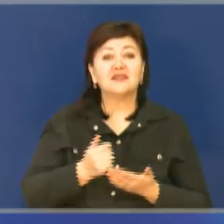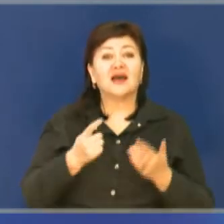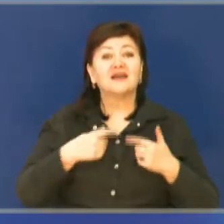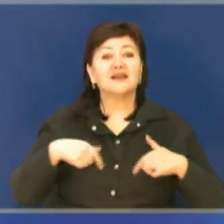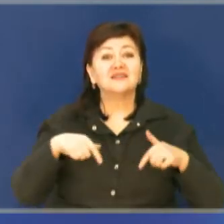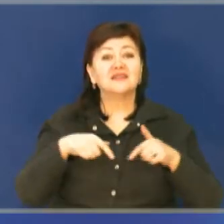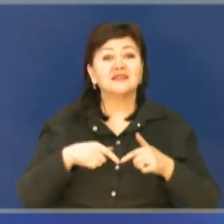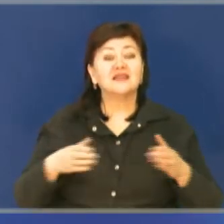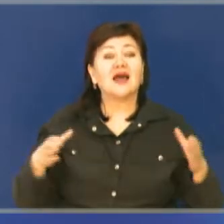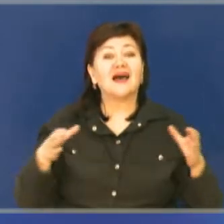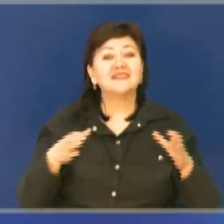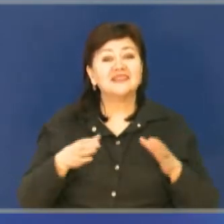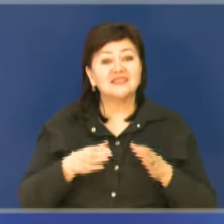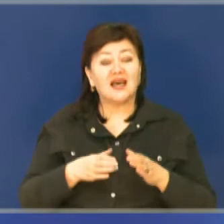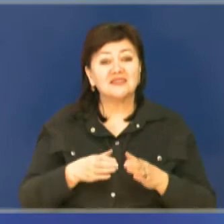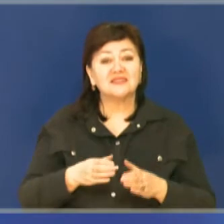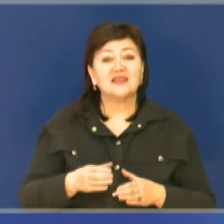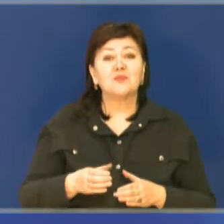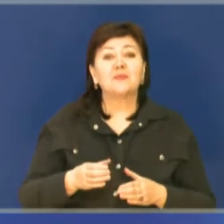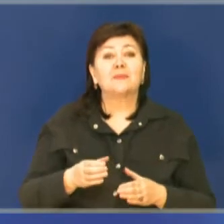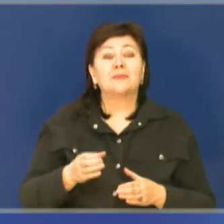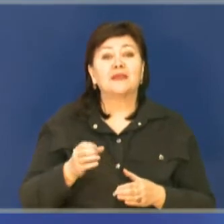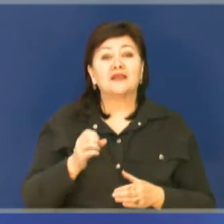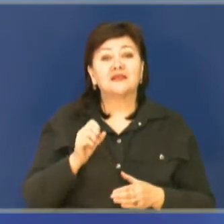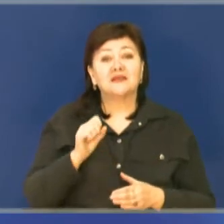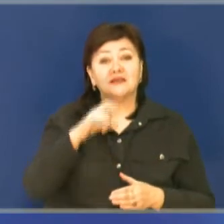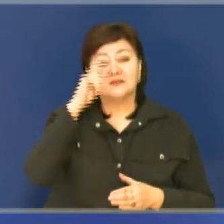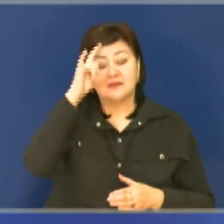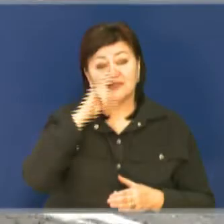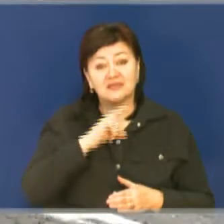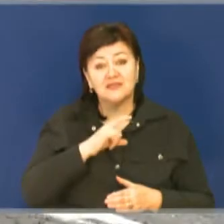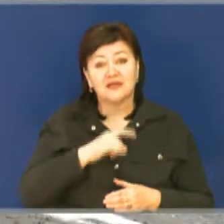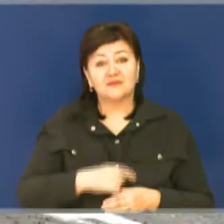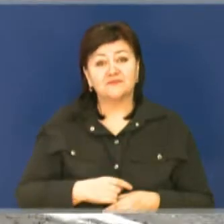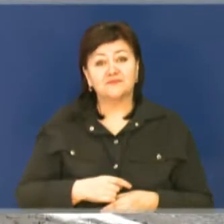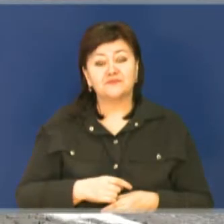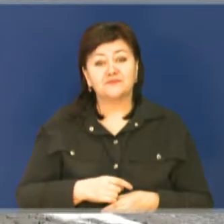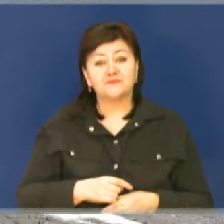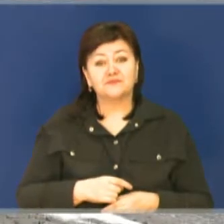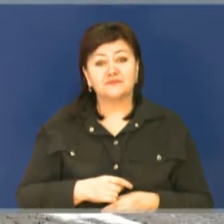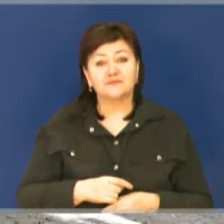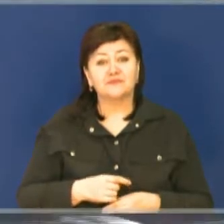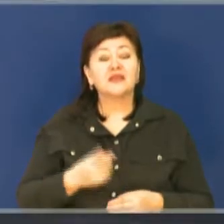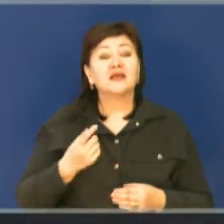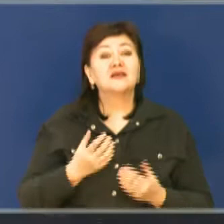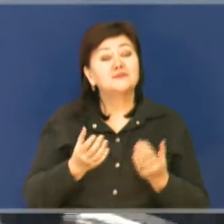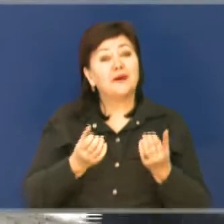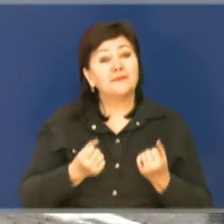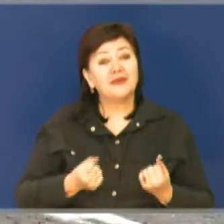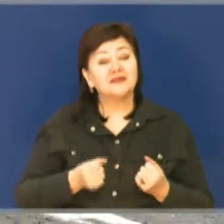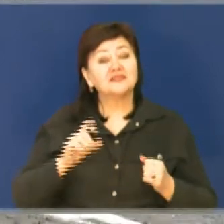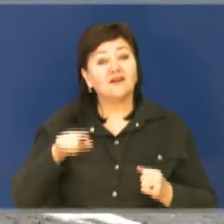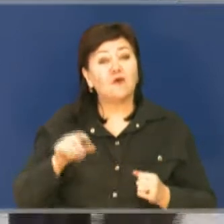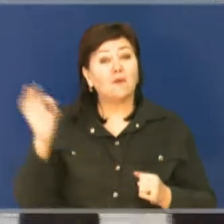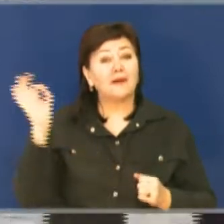институтом, объединившим под одним шанраком десятки различных этносов. С момента обретения независимости наша страна